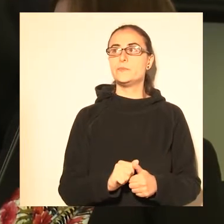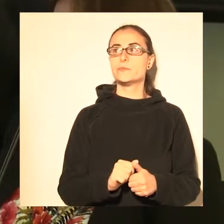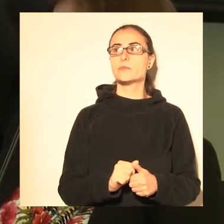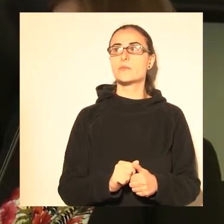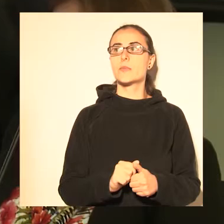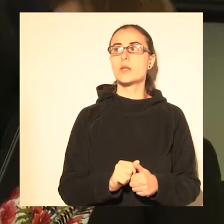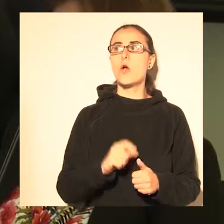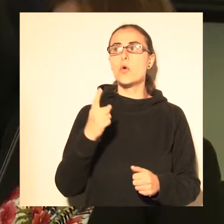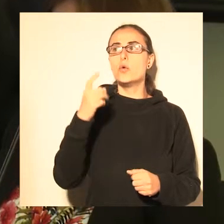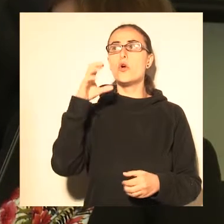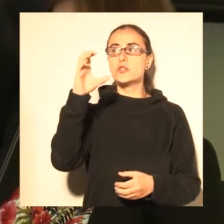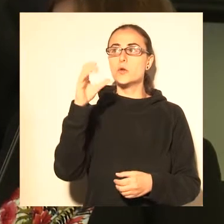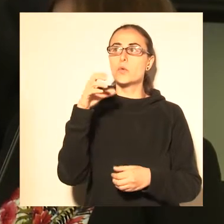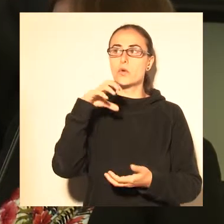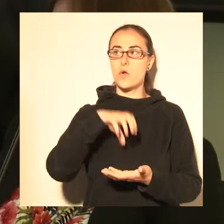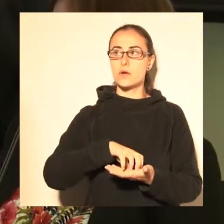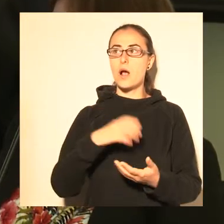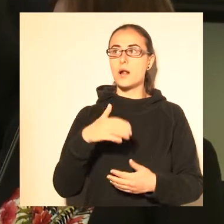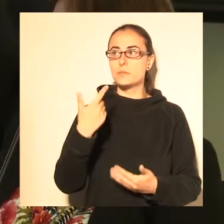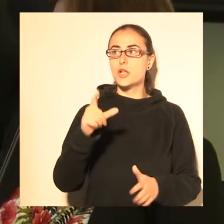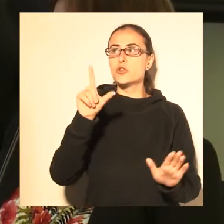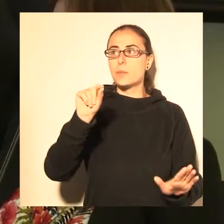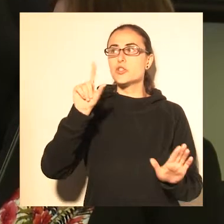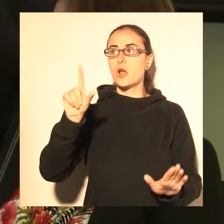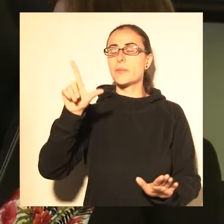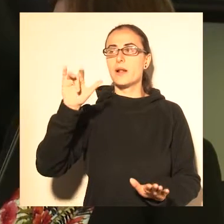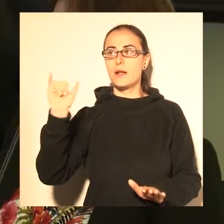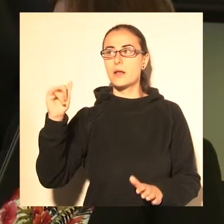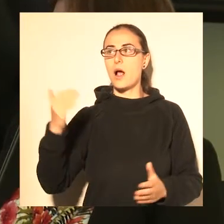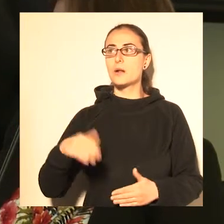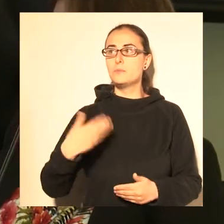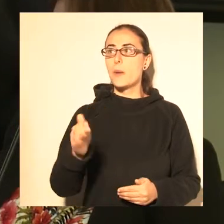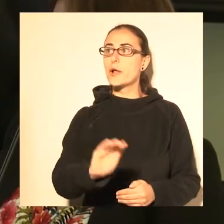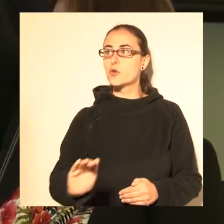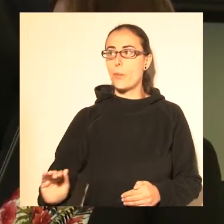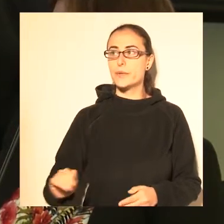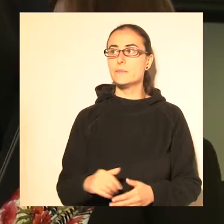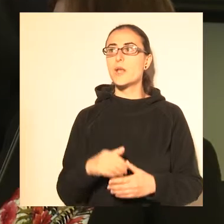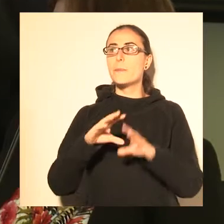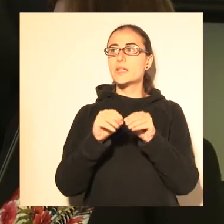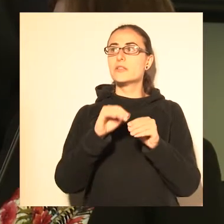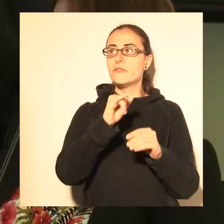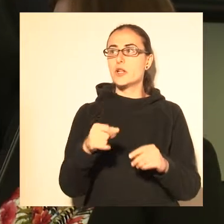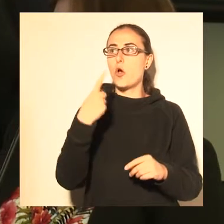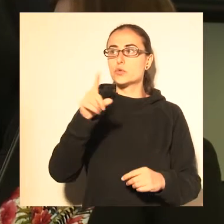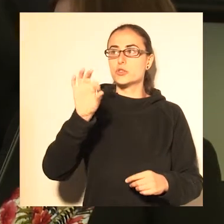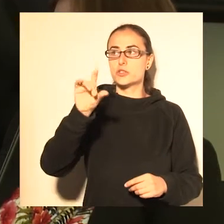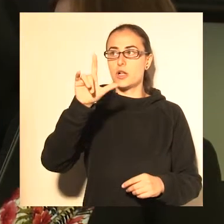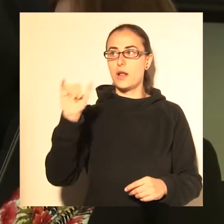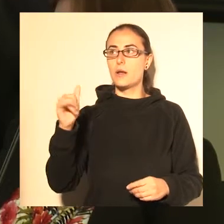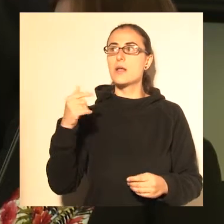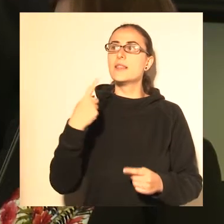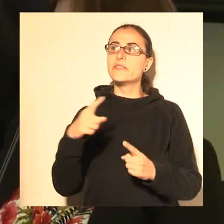și așa Consiliul Local ne ajută cu 773 RON per copil părintele vine cu